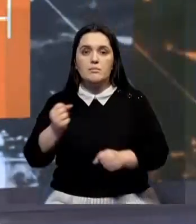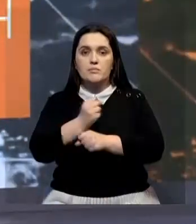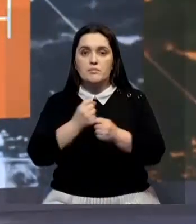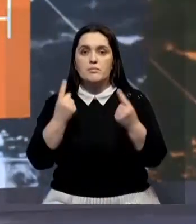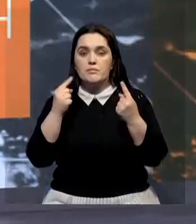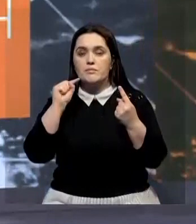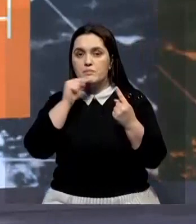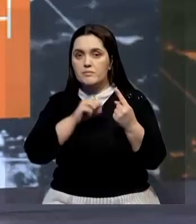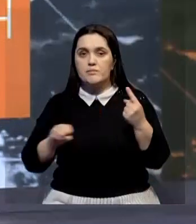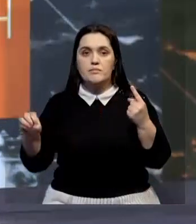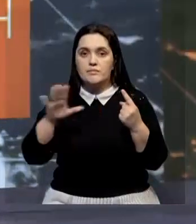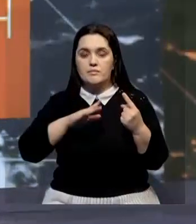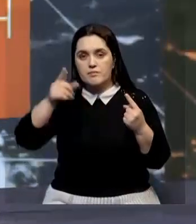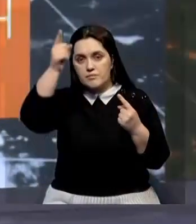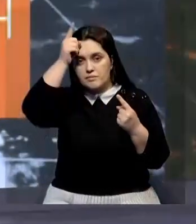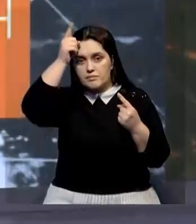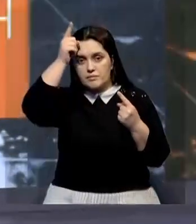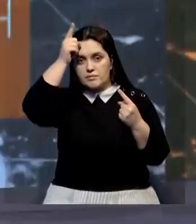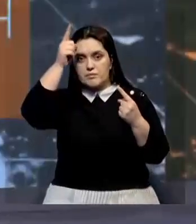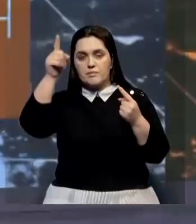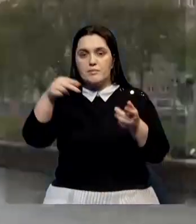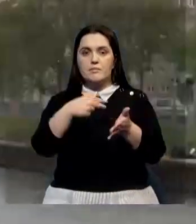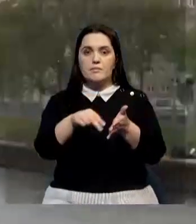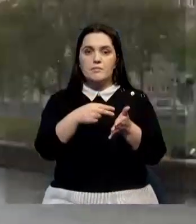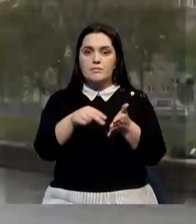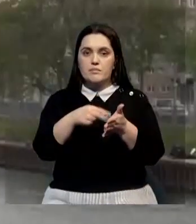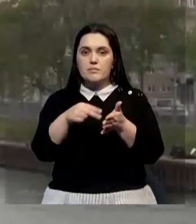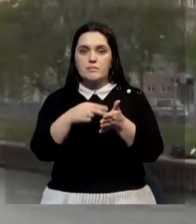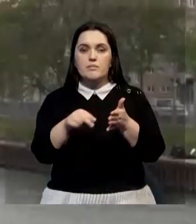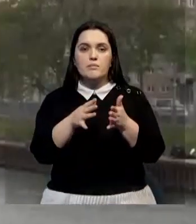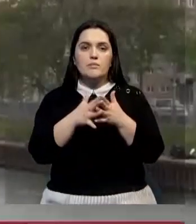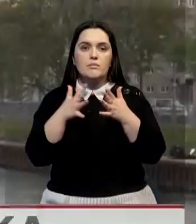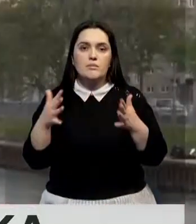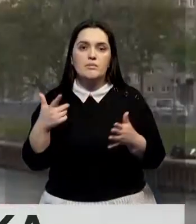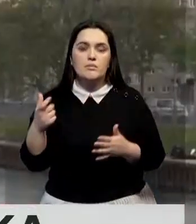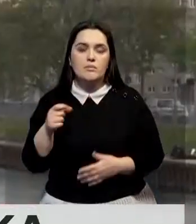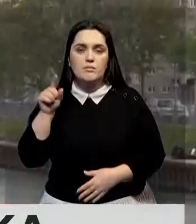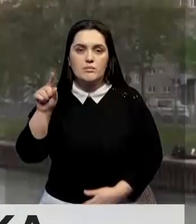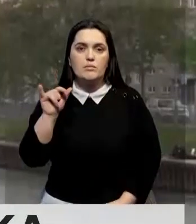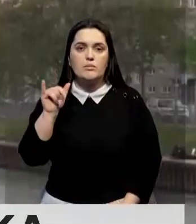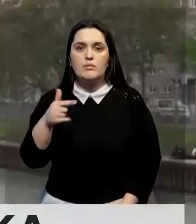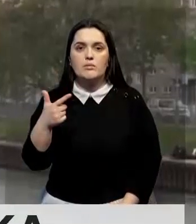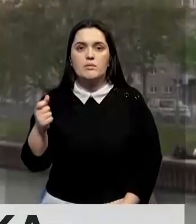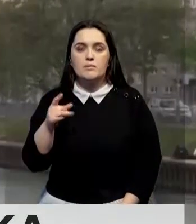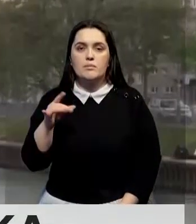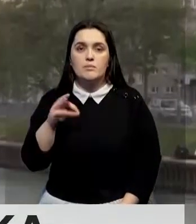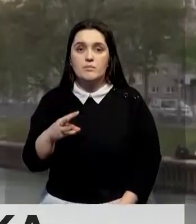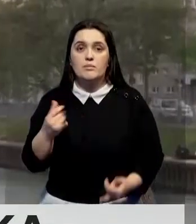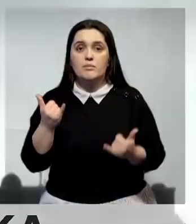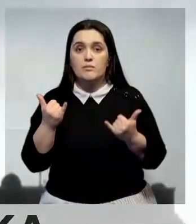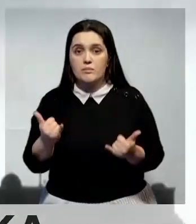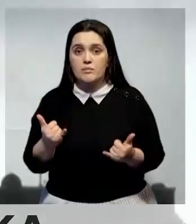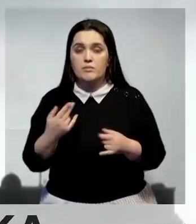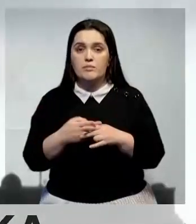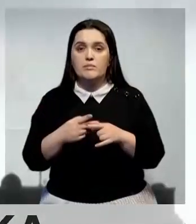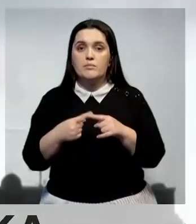промышленные моторы, крупнейшую экономику Европы, Германию, то последние годы она покупала все больше и больше газа у «Газпрома». Но